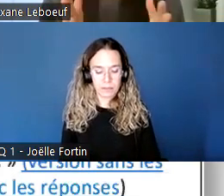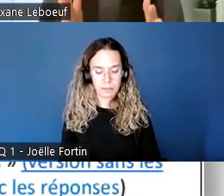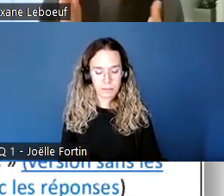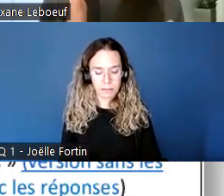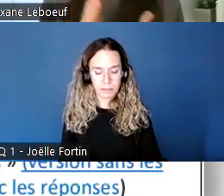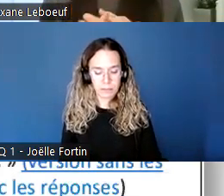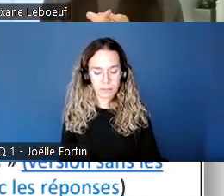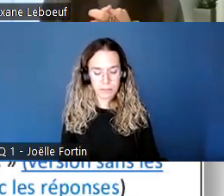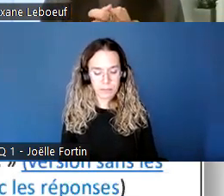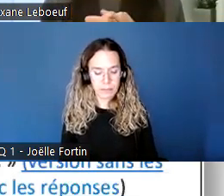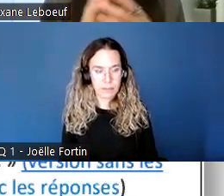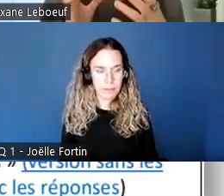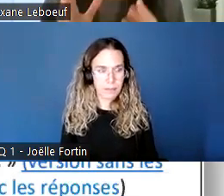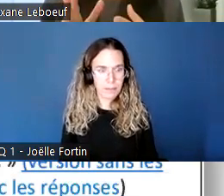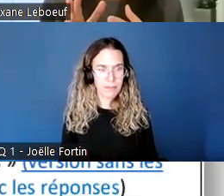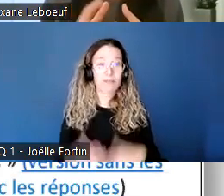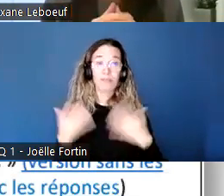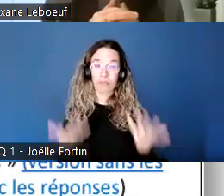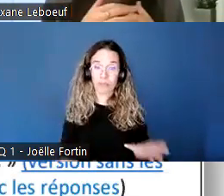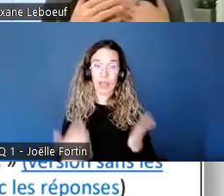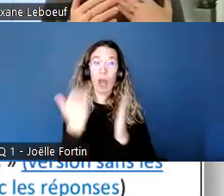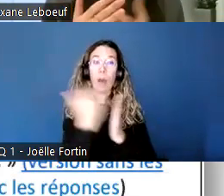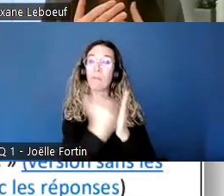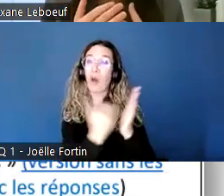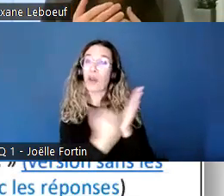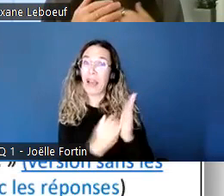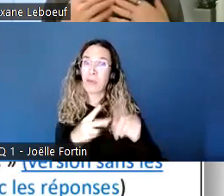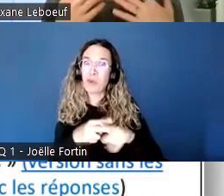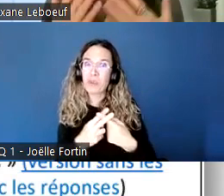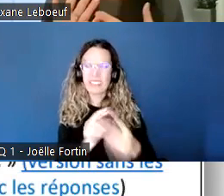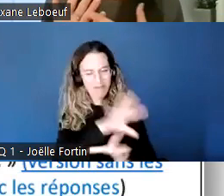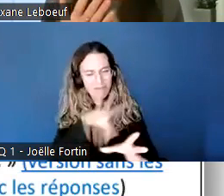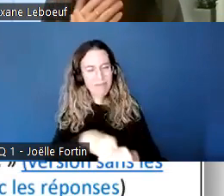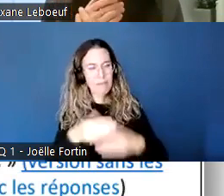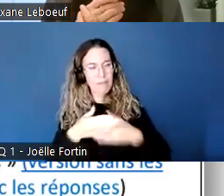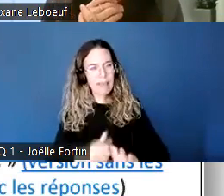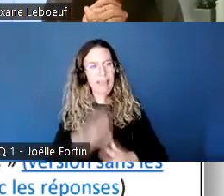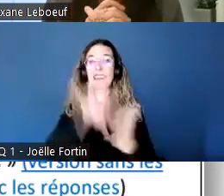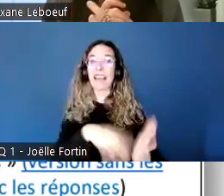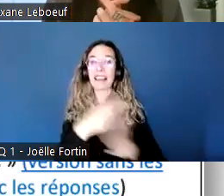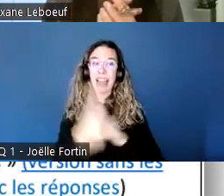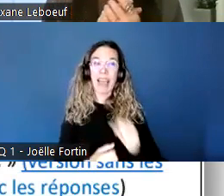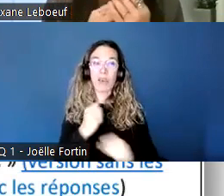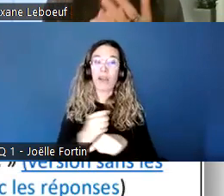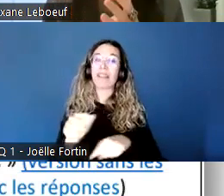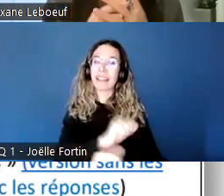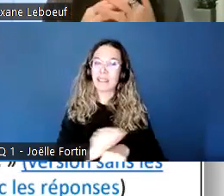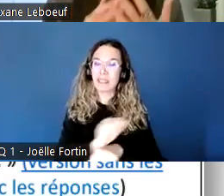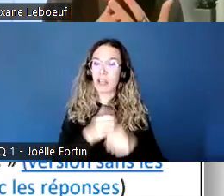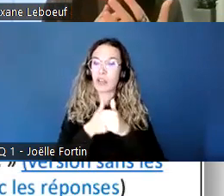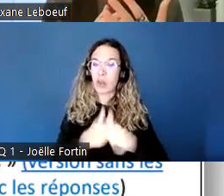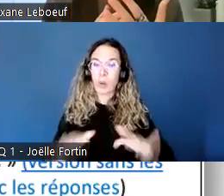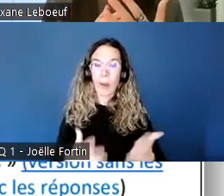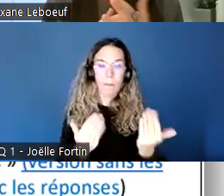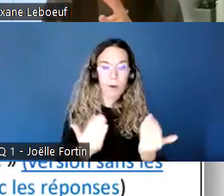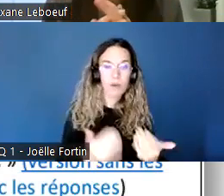Donc, encore une fois, le programme se veut vraiment un outil clé en main pour créer un calendrier annuel d'activités selon les besoins et les